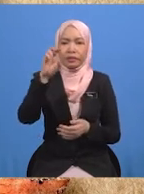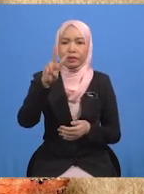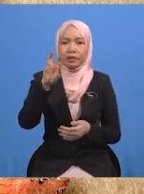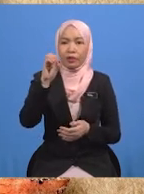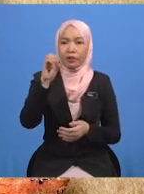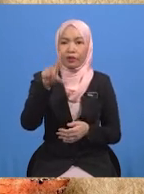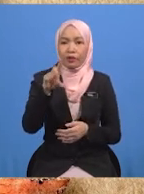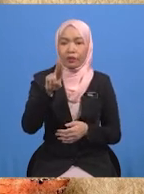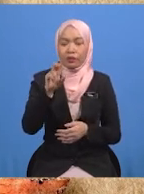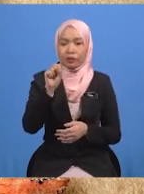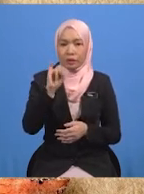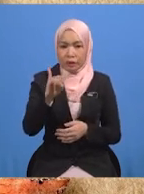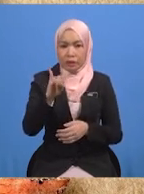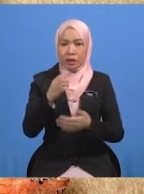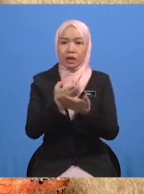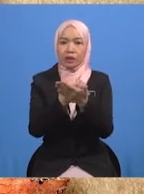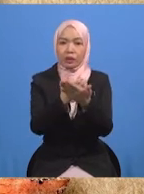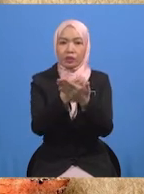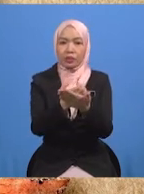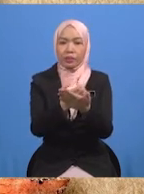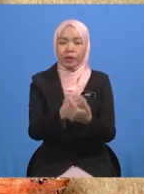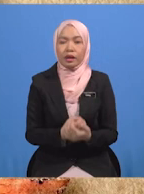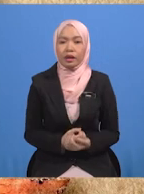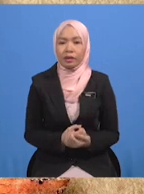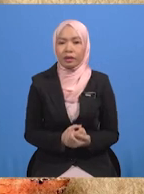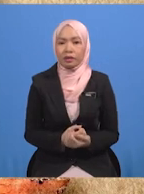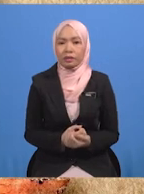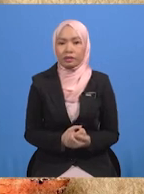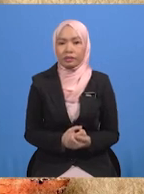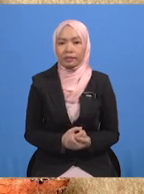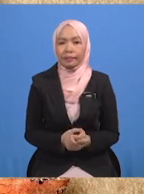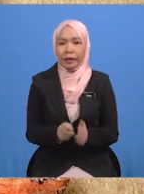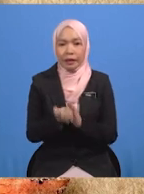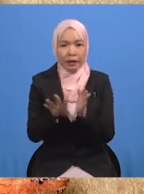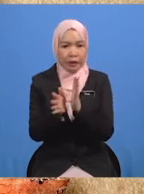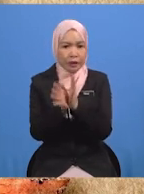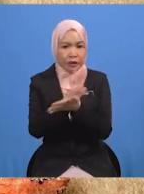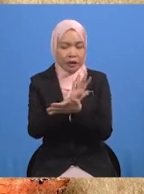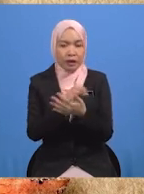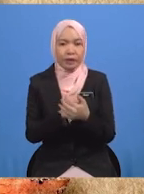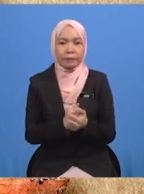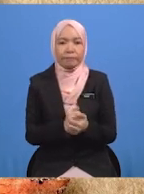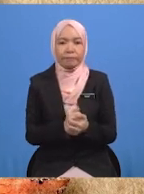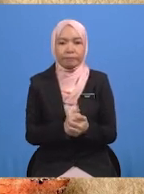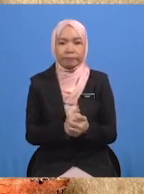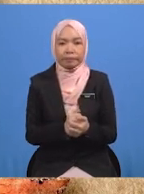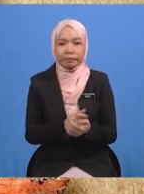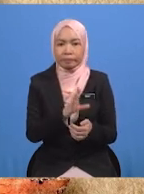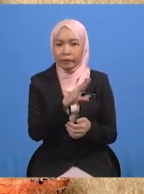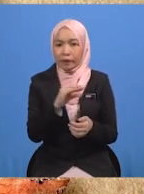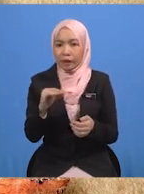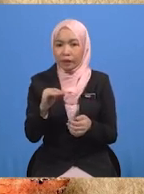muncul sehingga menenggelamkan industri tradisi masyarakat Turki. Apabila